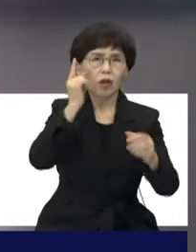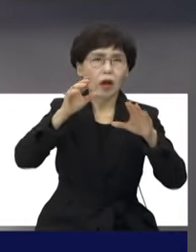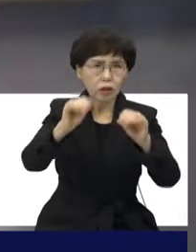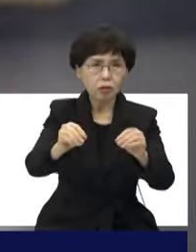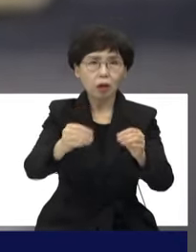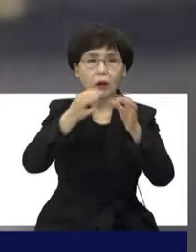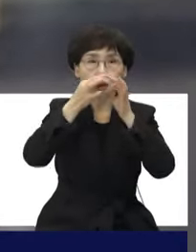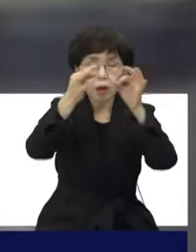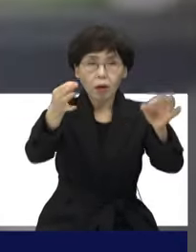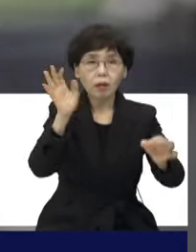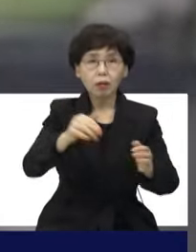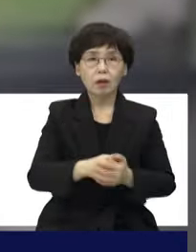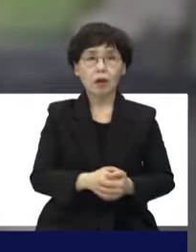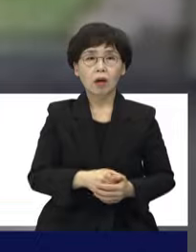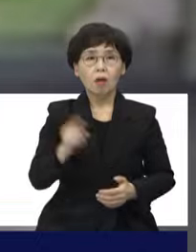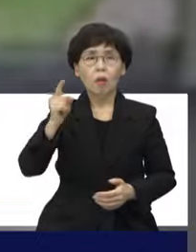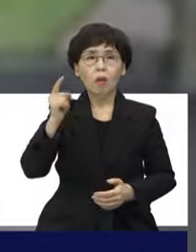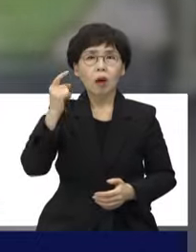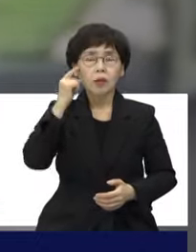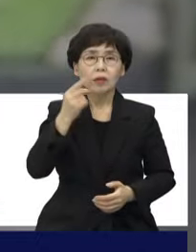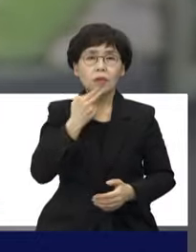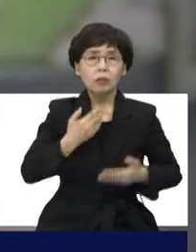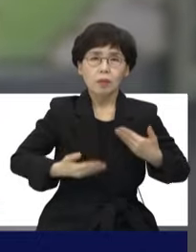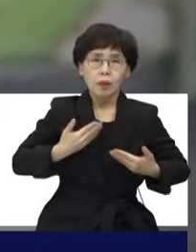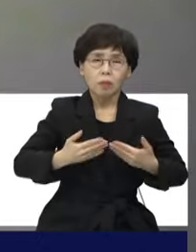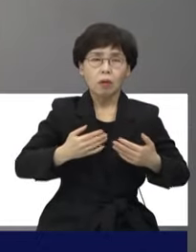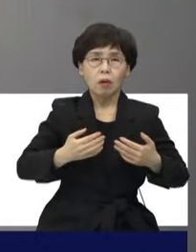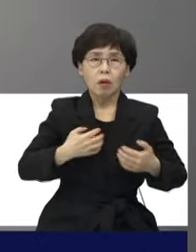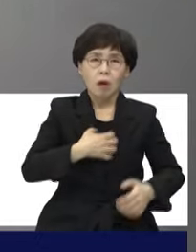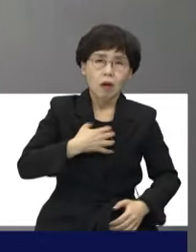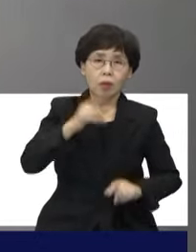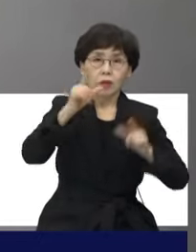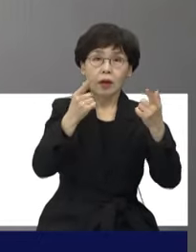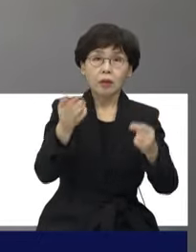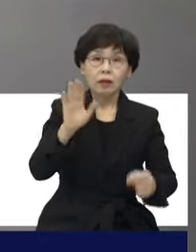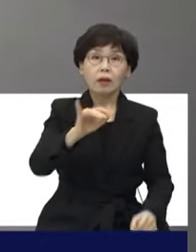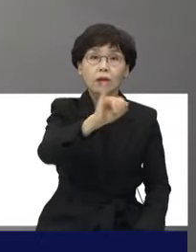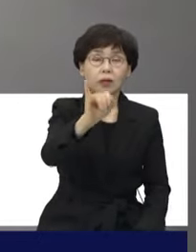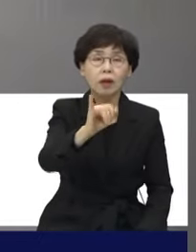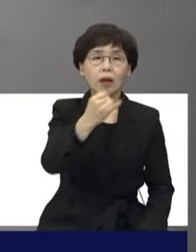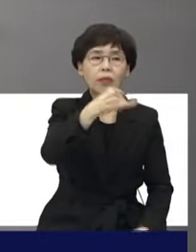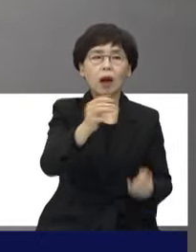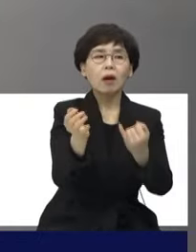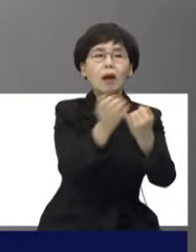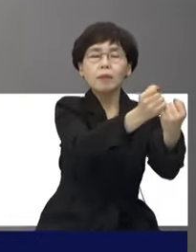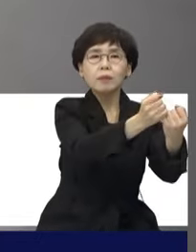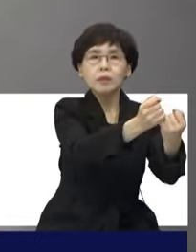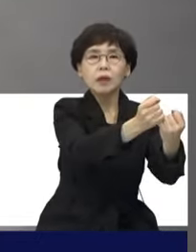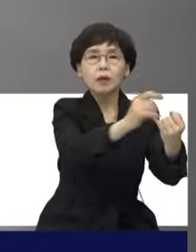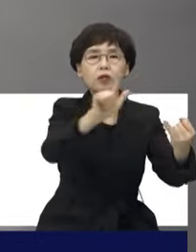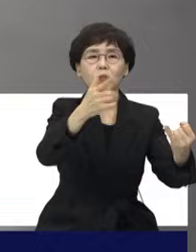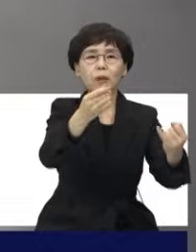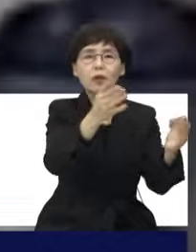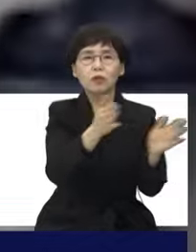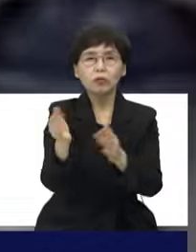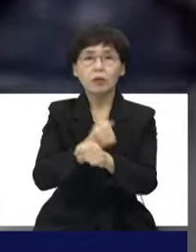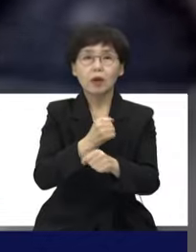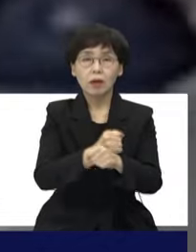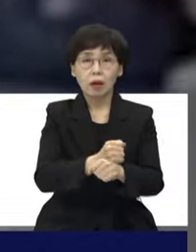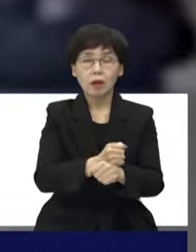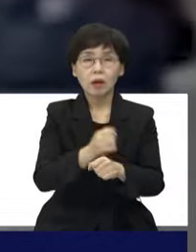끊으라고 소리치는데요. 뭔가 정신없어 보이는 상황인데 사실 이 여성은 딸을 납치했다며 600만 원을